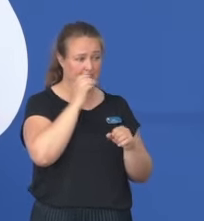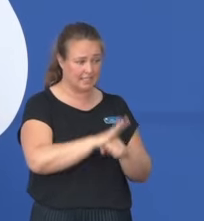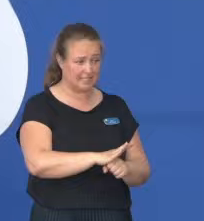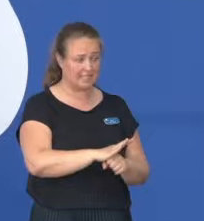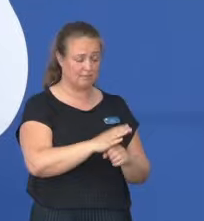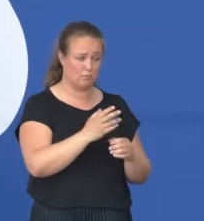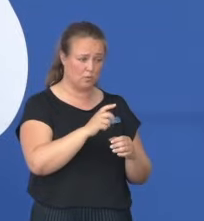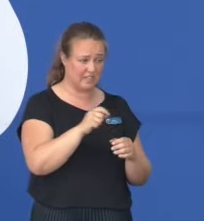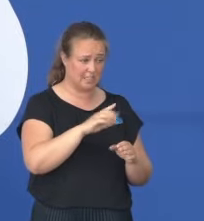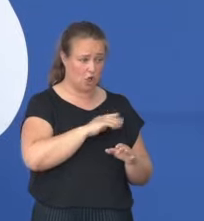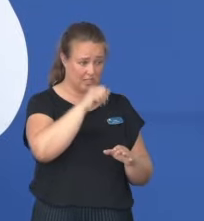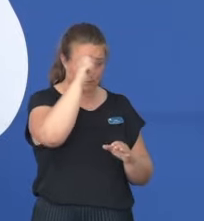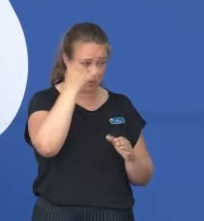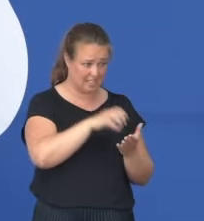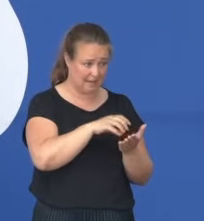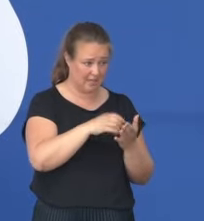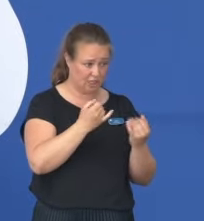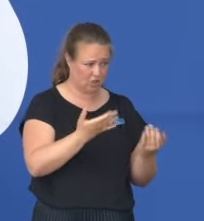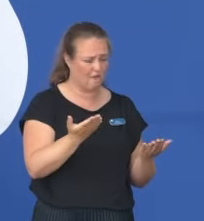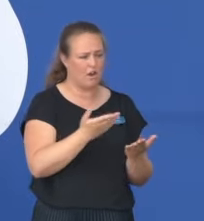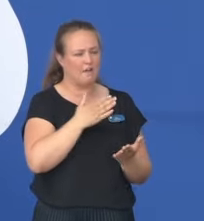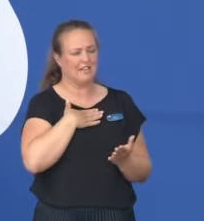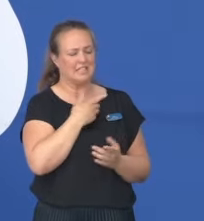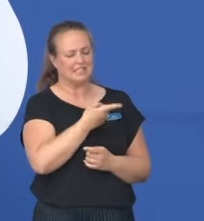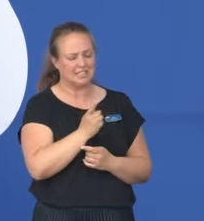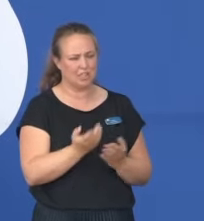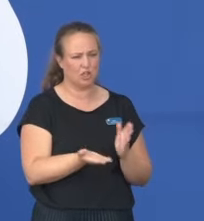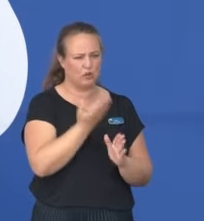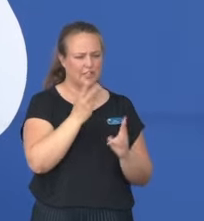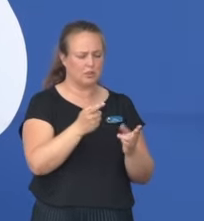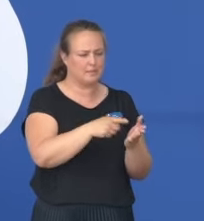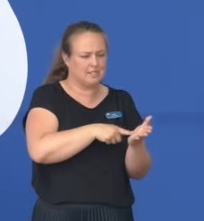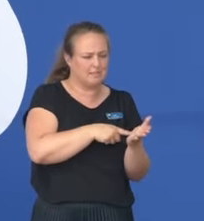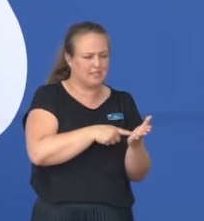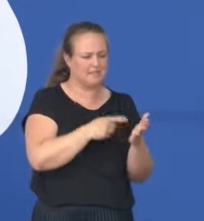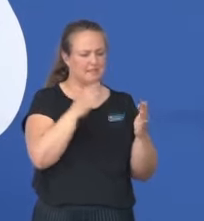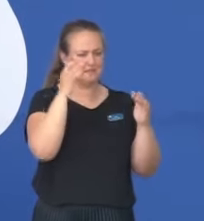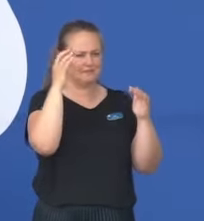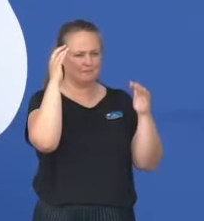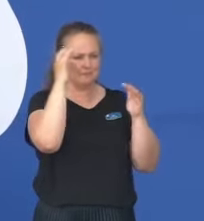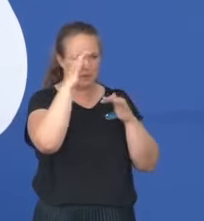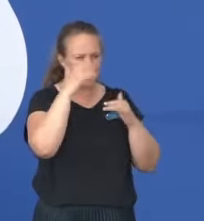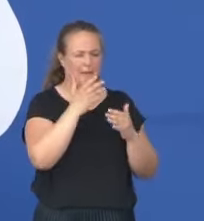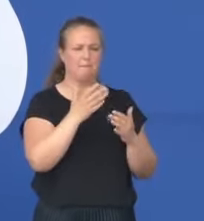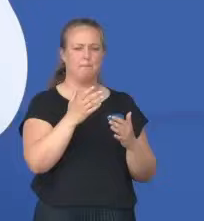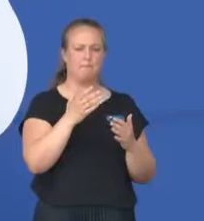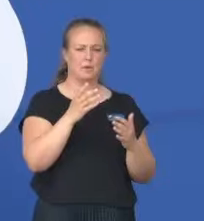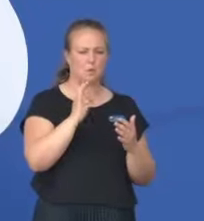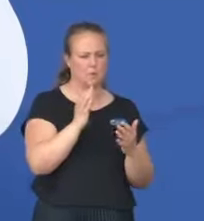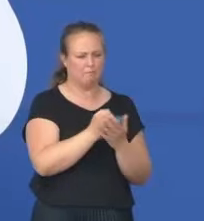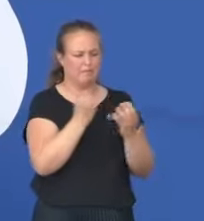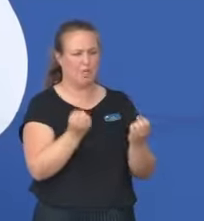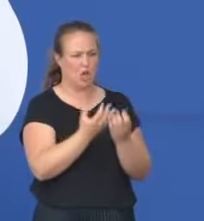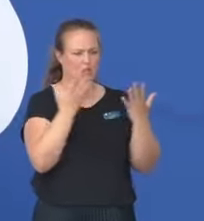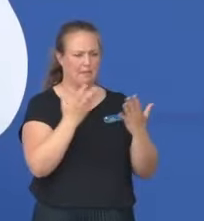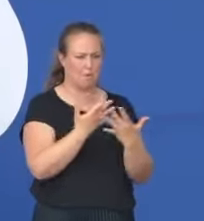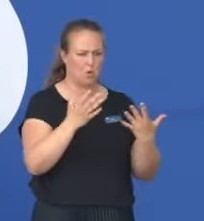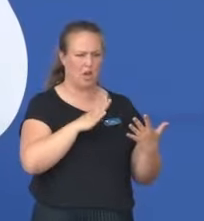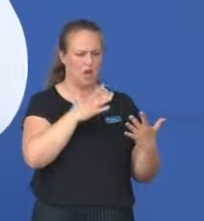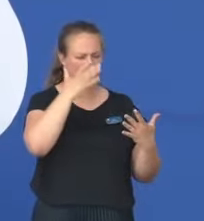vill ni lyfta som särskilda problem och hur man ska komma åt att det finns många med låg tilltro till demokratin och